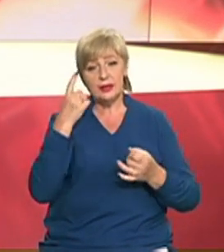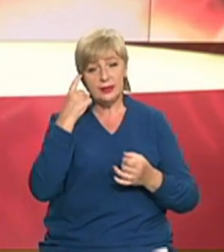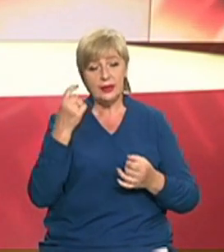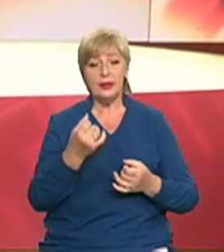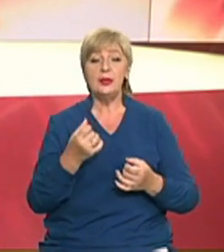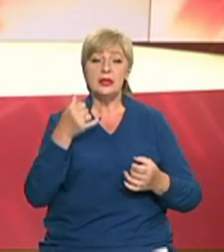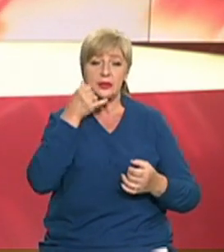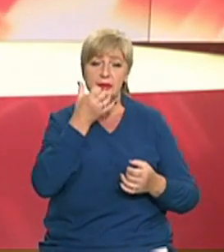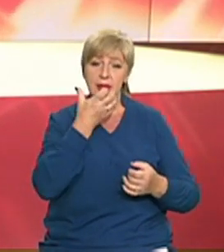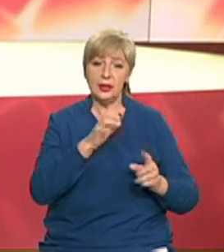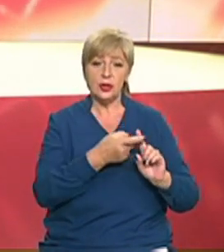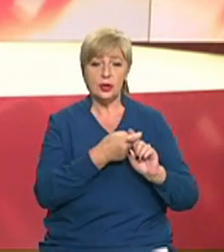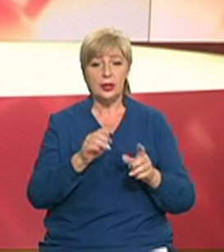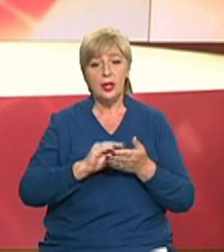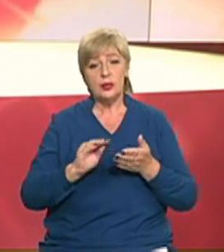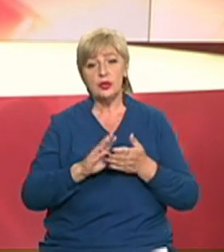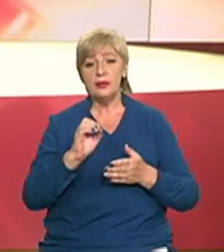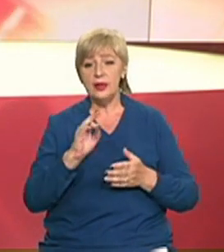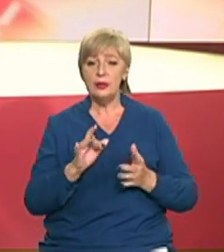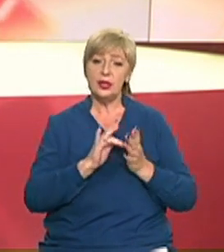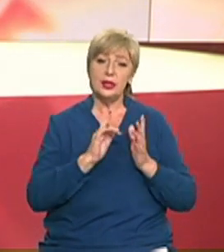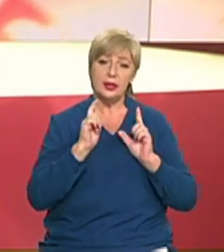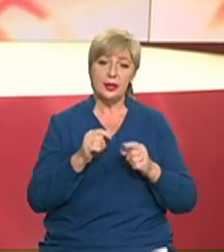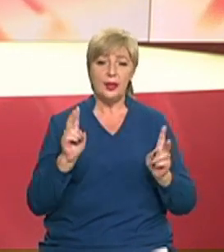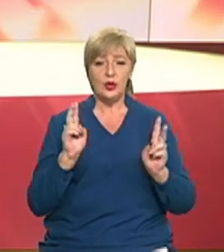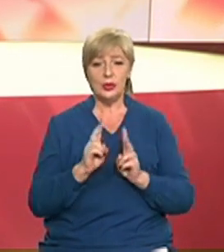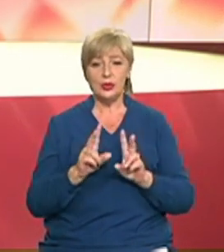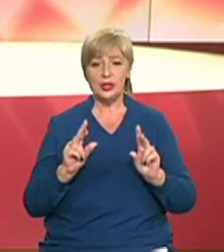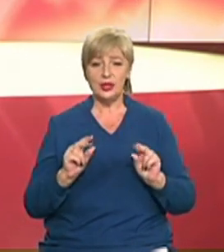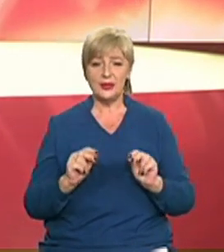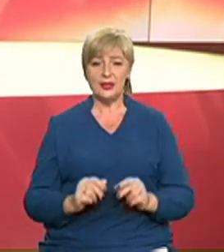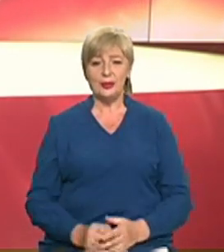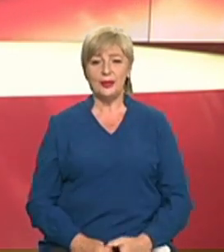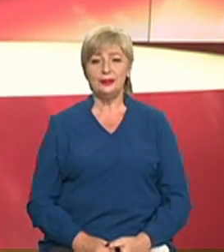телефонуйте на гарячу лінію деталей. Пишіть нам у Viber і Telegram. До зустрічі в ефірі.